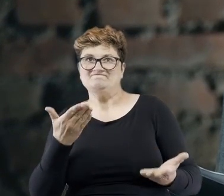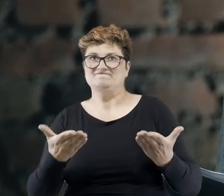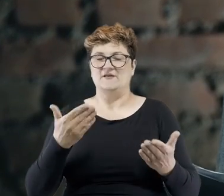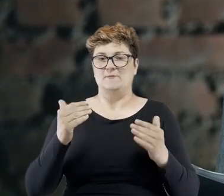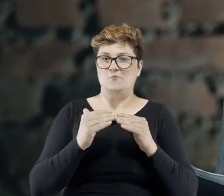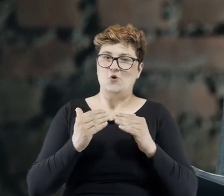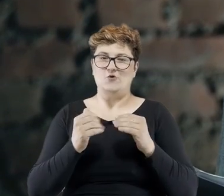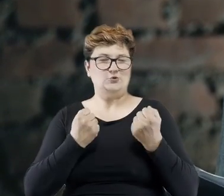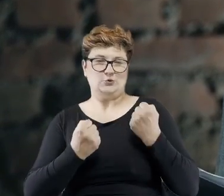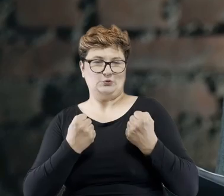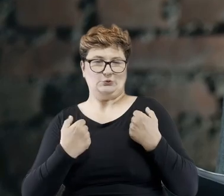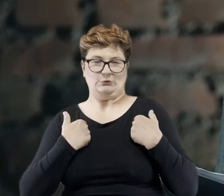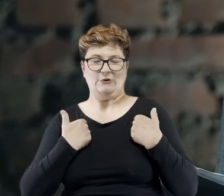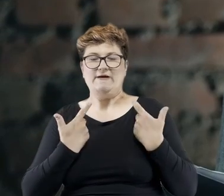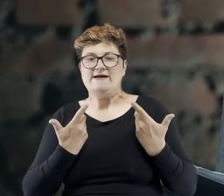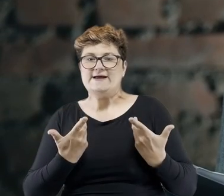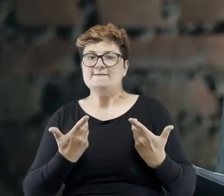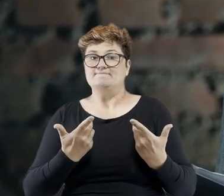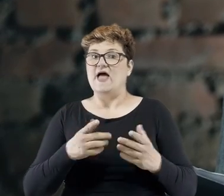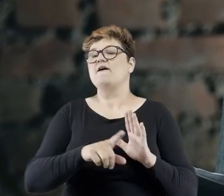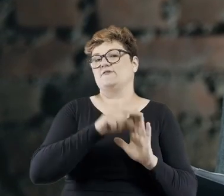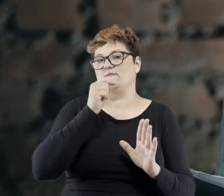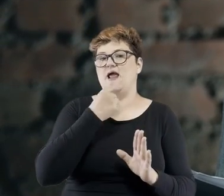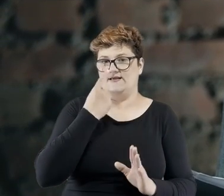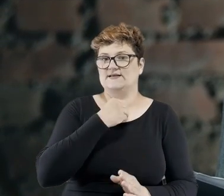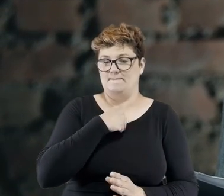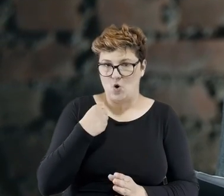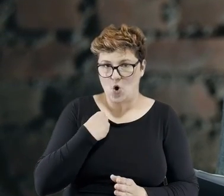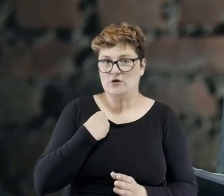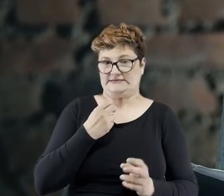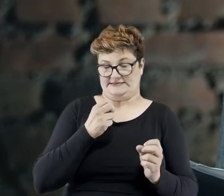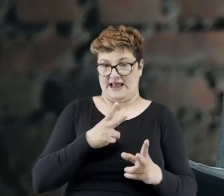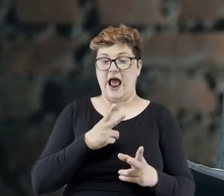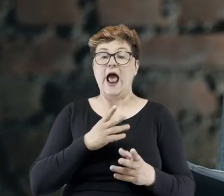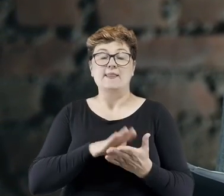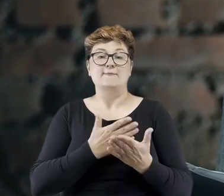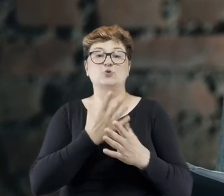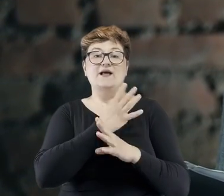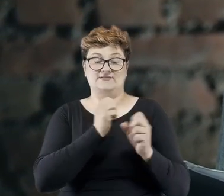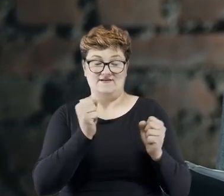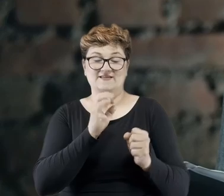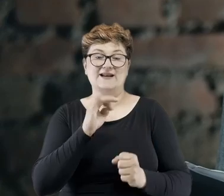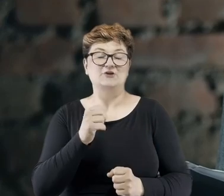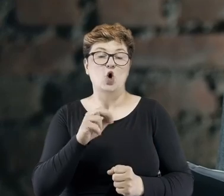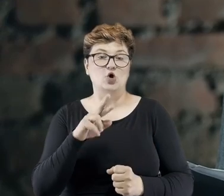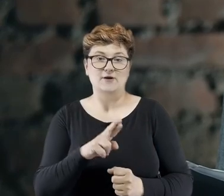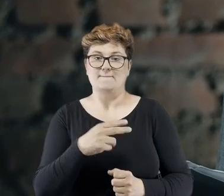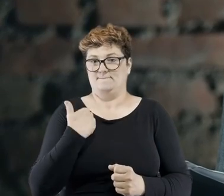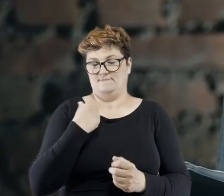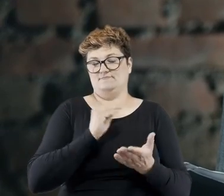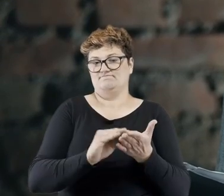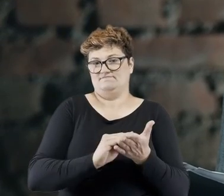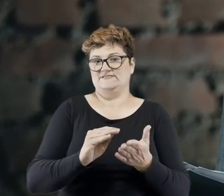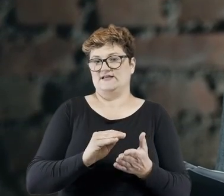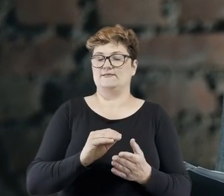no, trudno mi to zresztą ocenić, ale wybrała polski, ale na przykład jeden z jej dramatów, Termidor, był napisany